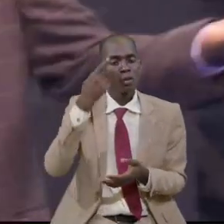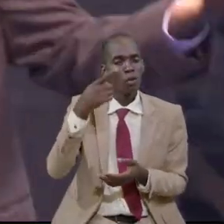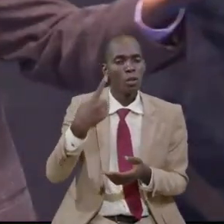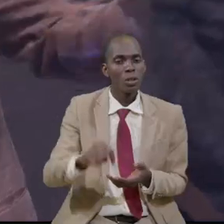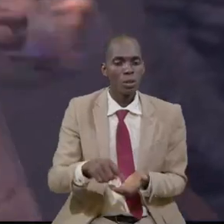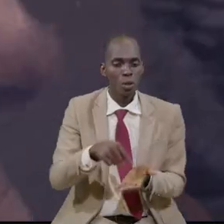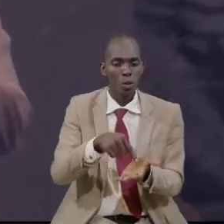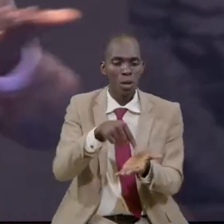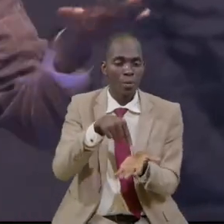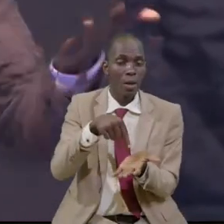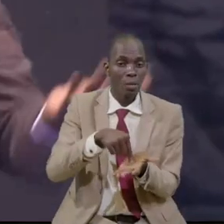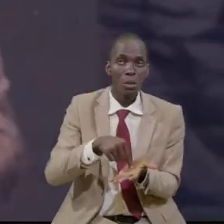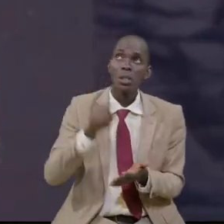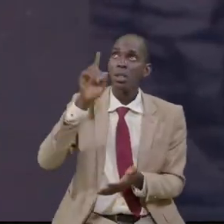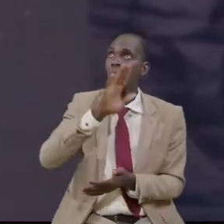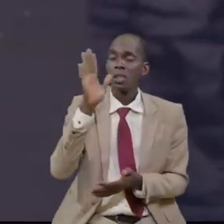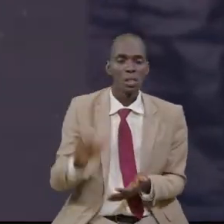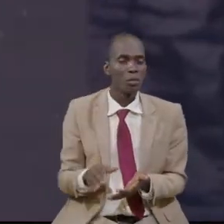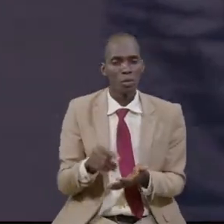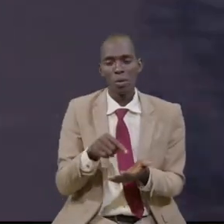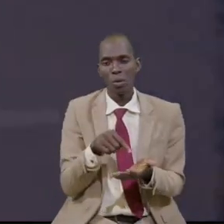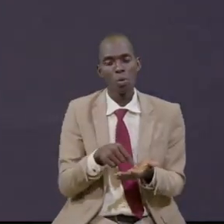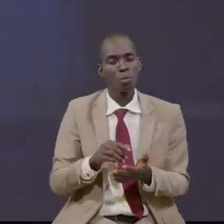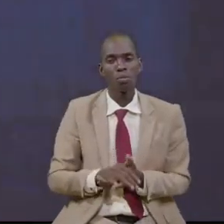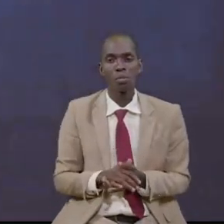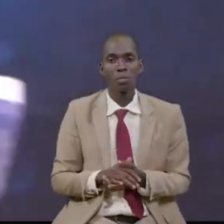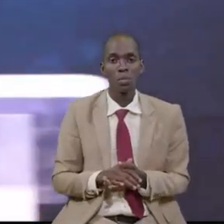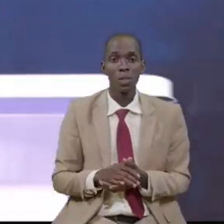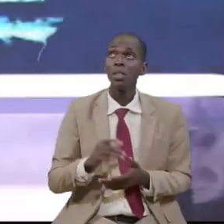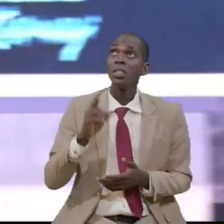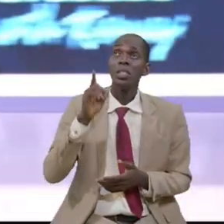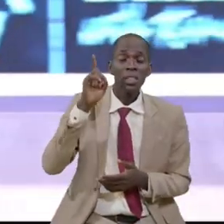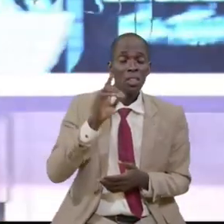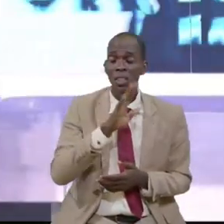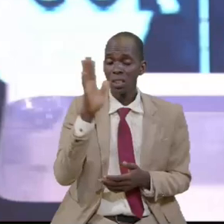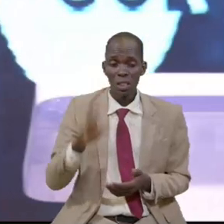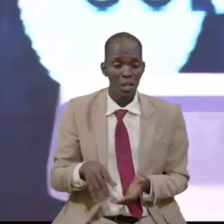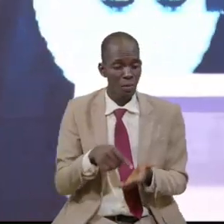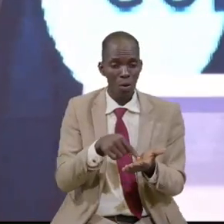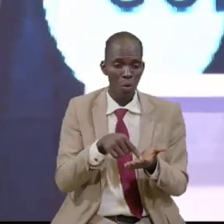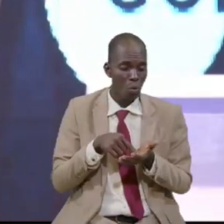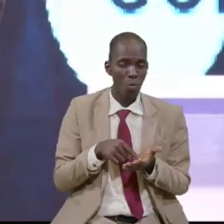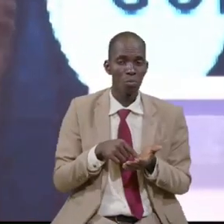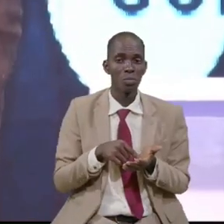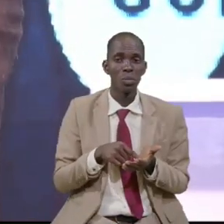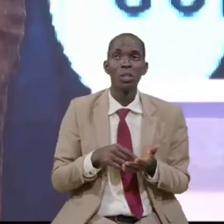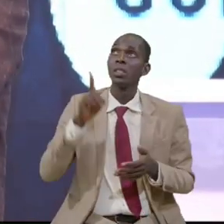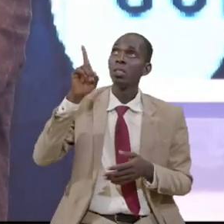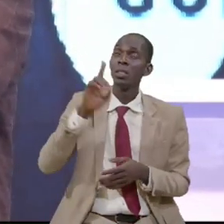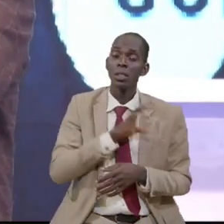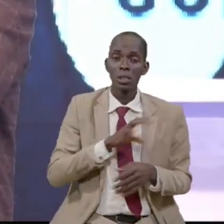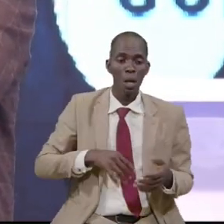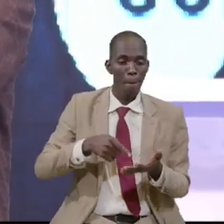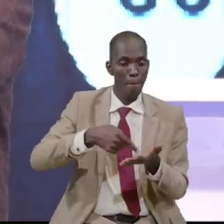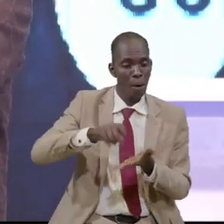Il a payé la dette qu'il n'a pas due. Et Jésus, qui n'a pas